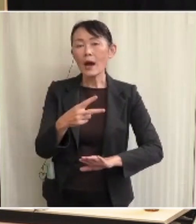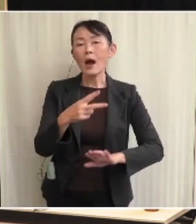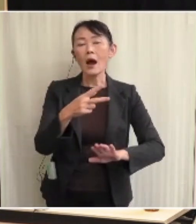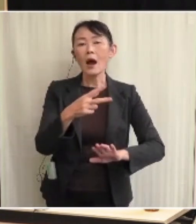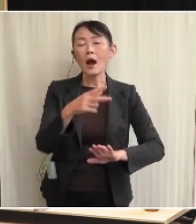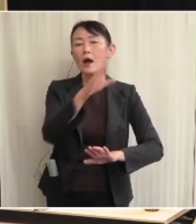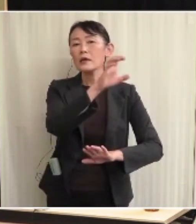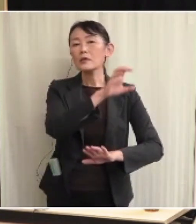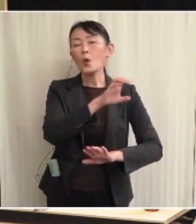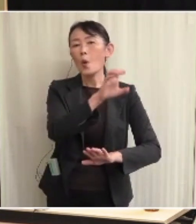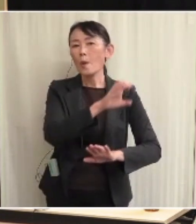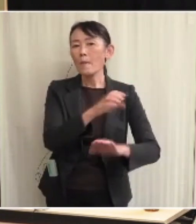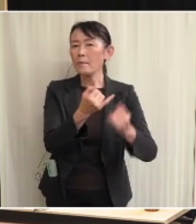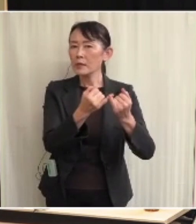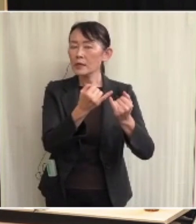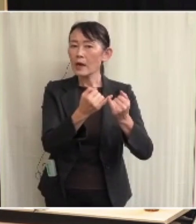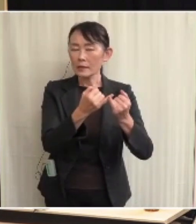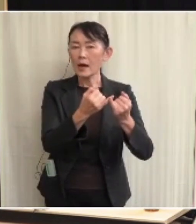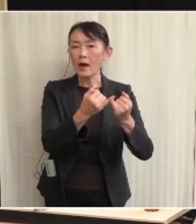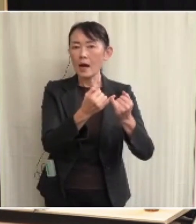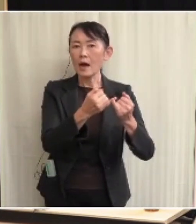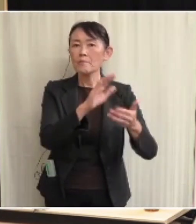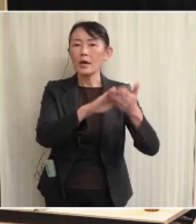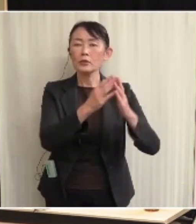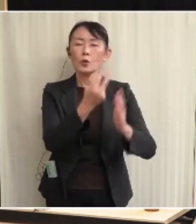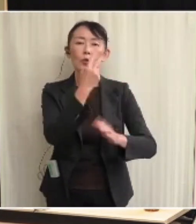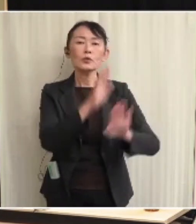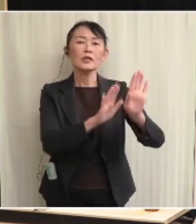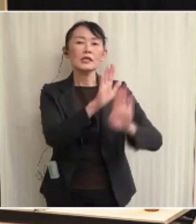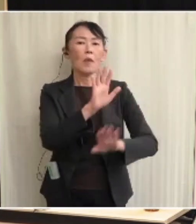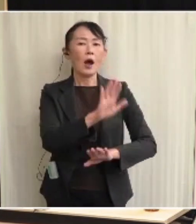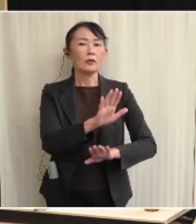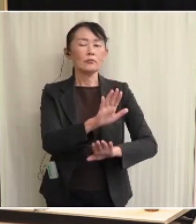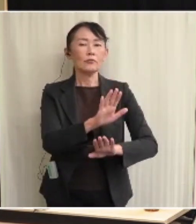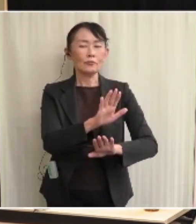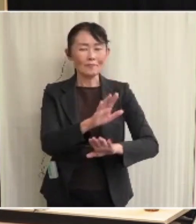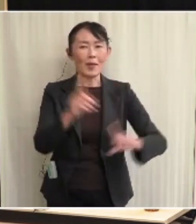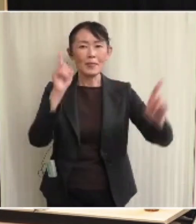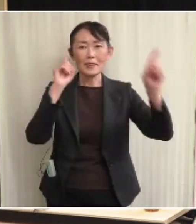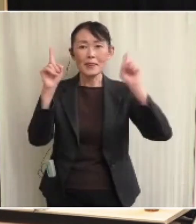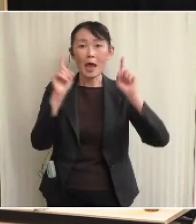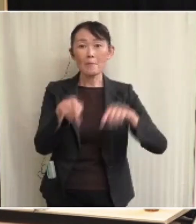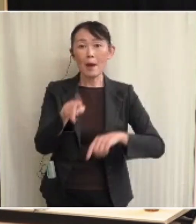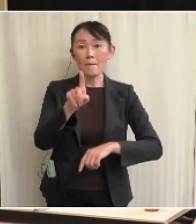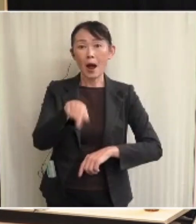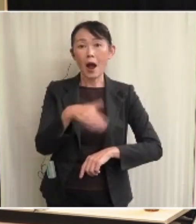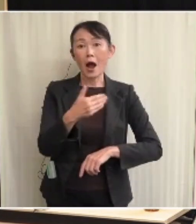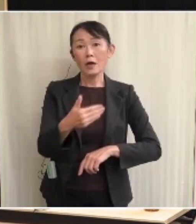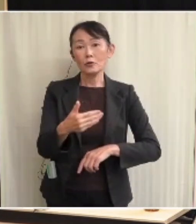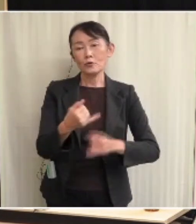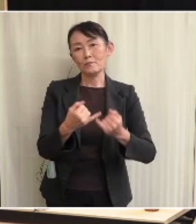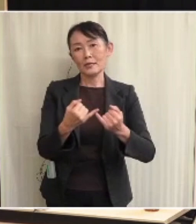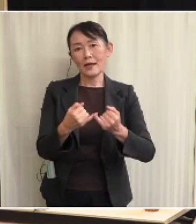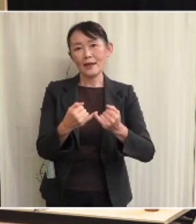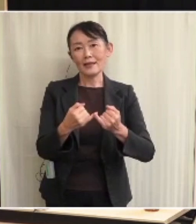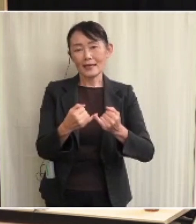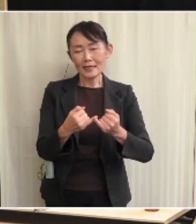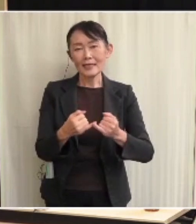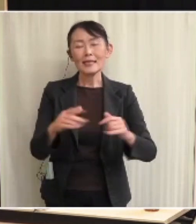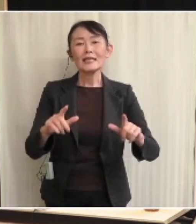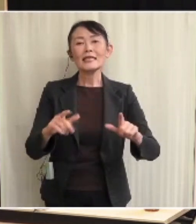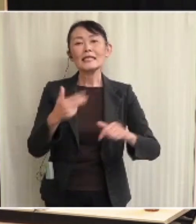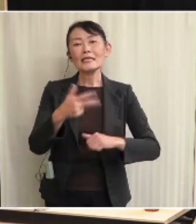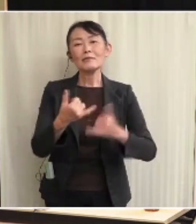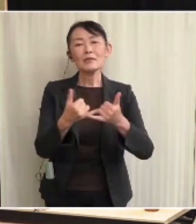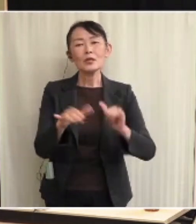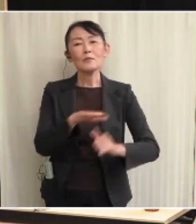テーマパークのような町で、実はお住まいの皆さんが羨ましいなぐらいに思っているところでございまして、そんな町にプリキュアがこうして退去してお邪魔